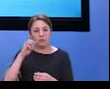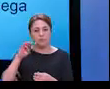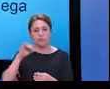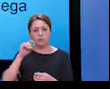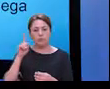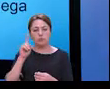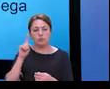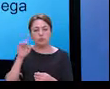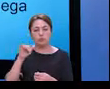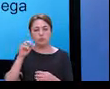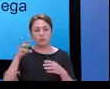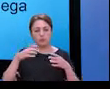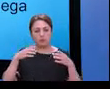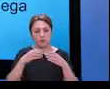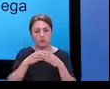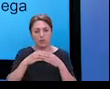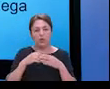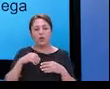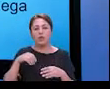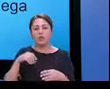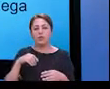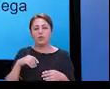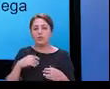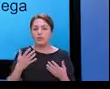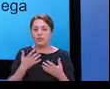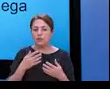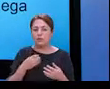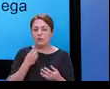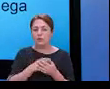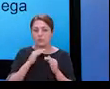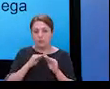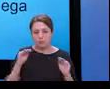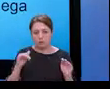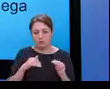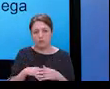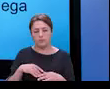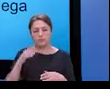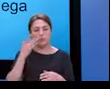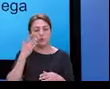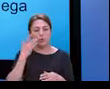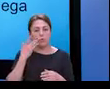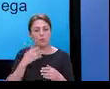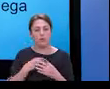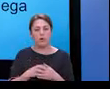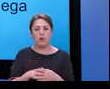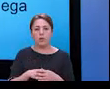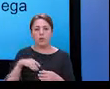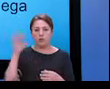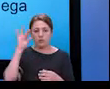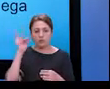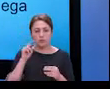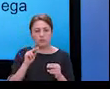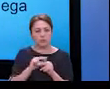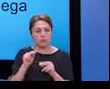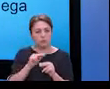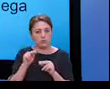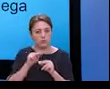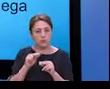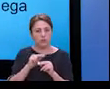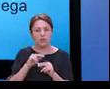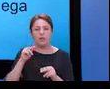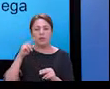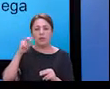тузимнинг даврлаштириш. Азиз ўқувчилар, биз доимо tarixni o'tganda davrlashtiramiz. Aynan